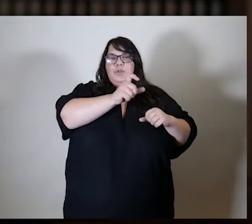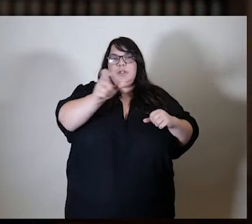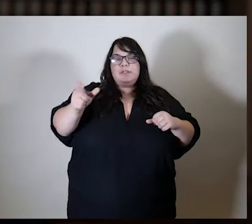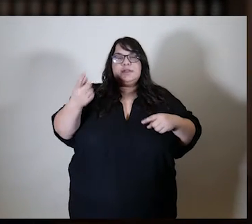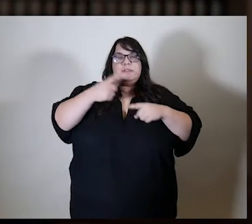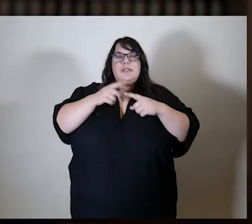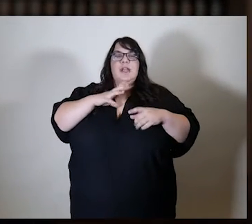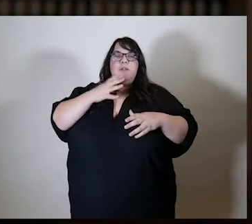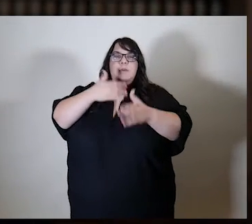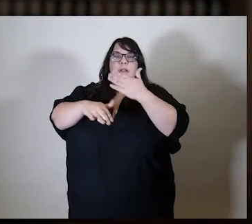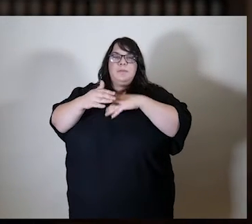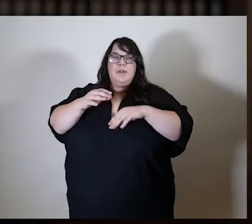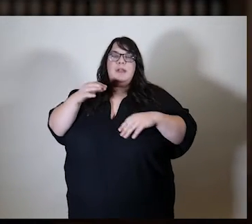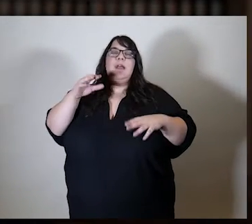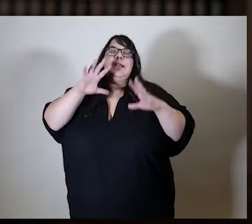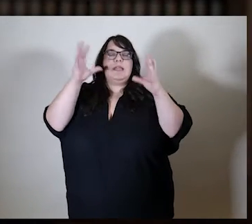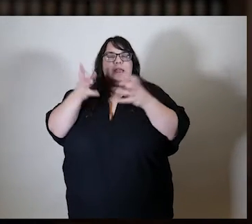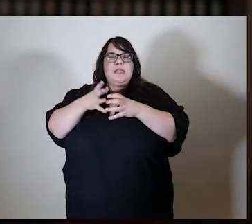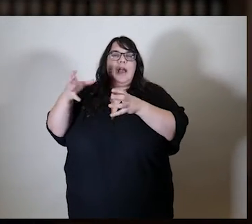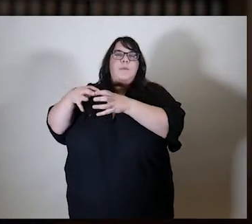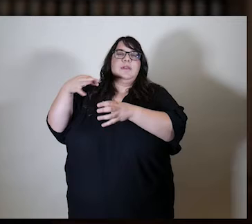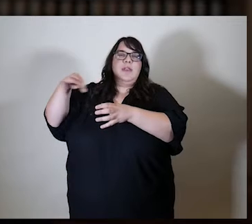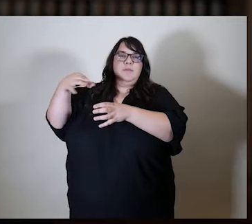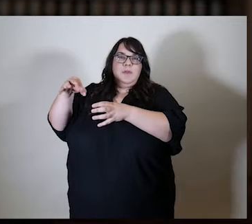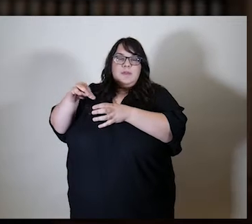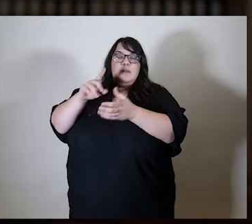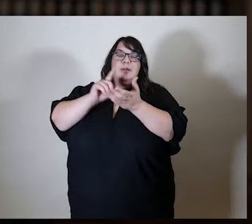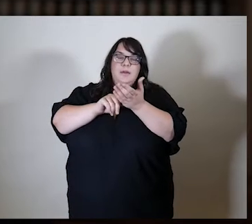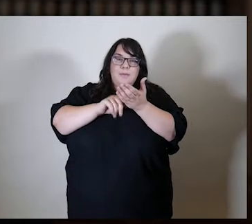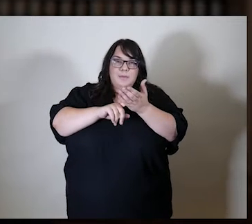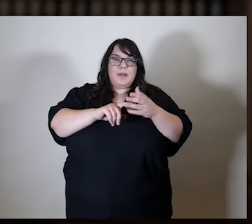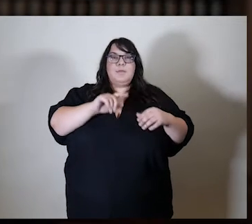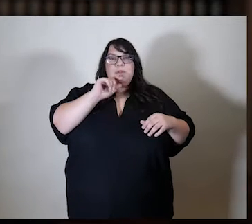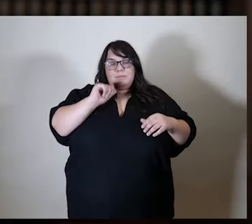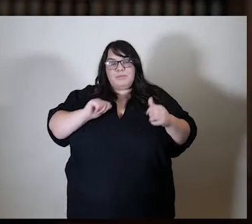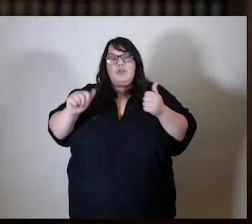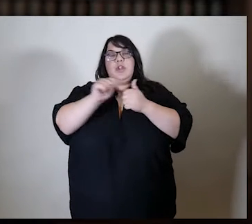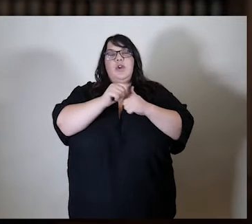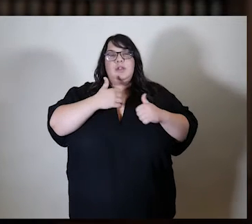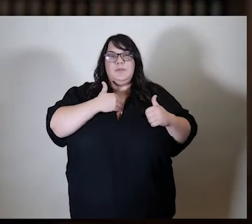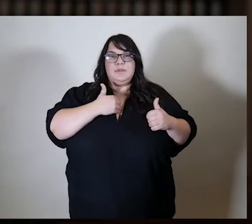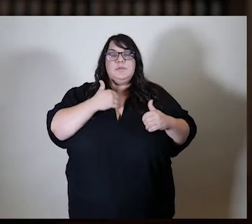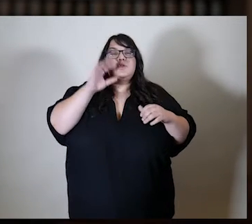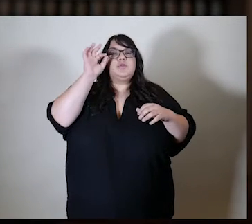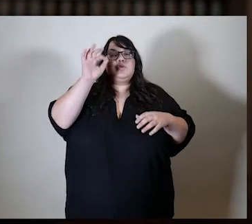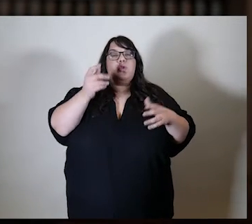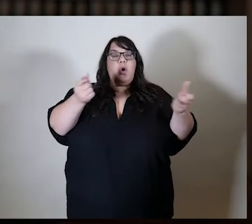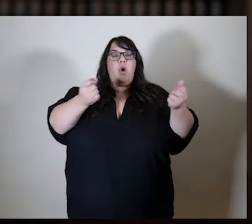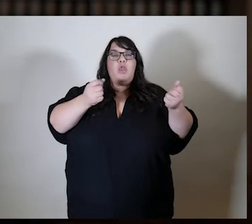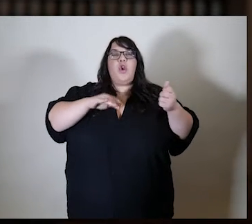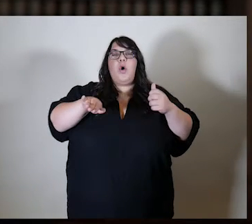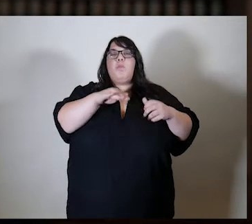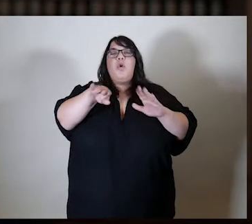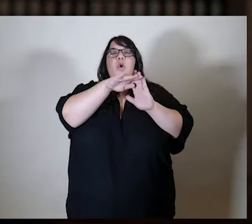πολιτών και της αυτονομίας των ατόμων με αναπηρία και γενικότερα των ευπαθών ομάδων αποτελεί προτεραιότητα για το Ινστιτούτο.